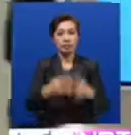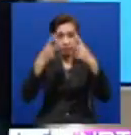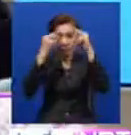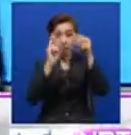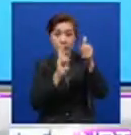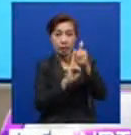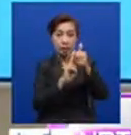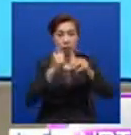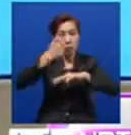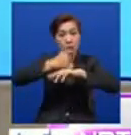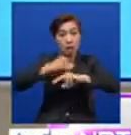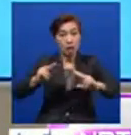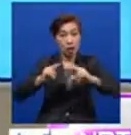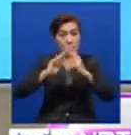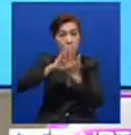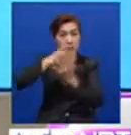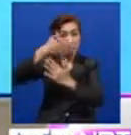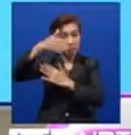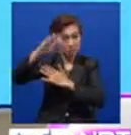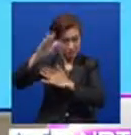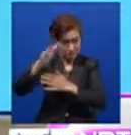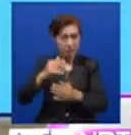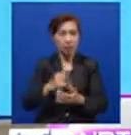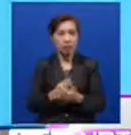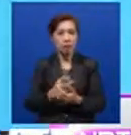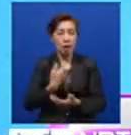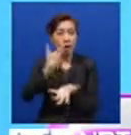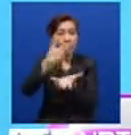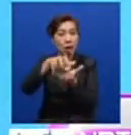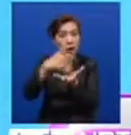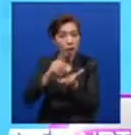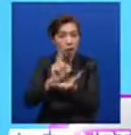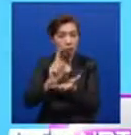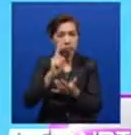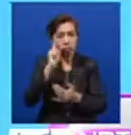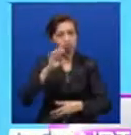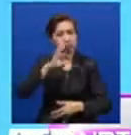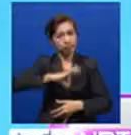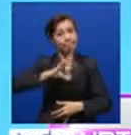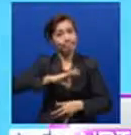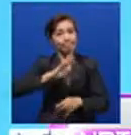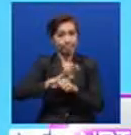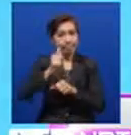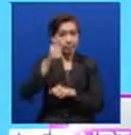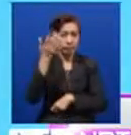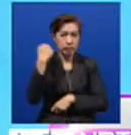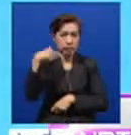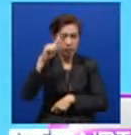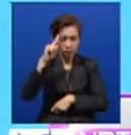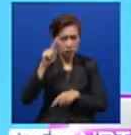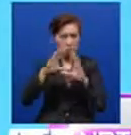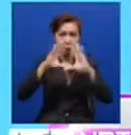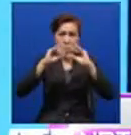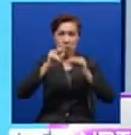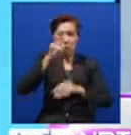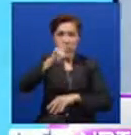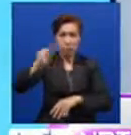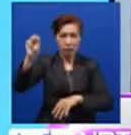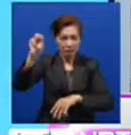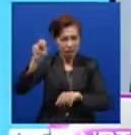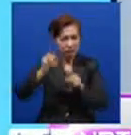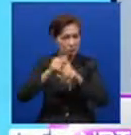รัฐมนตรีและรัฐมนตรีว่าการกระทรวงการต่างประเทศกล่าวว่ารู้สึกพอใจกับการเดินทางมาประชุมระดับสูงของคณะ